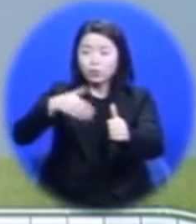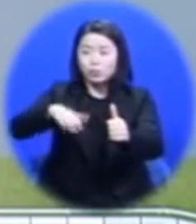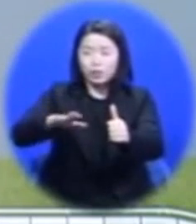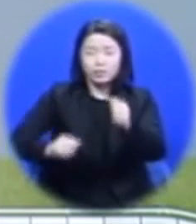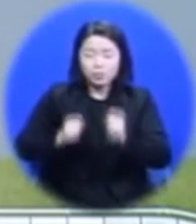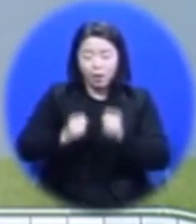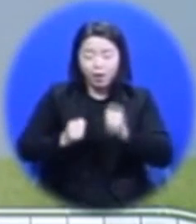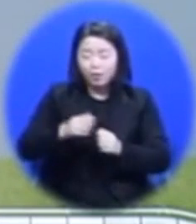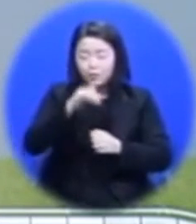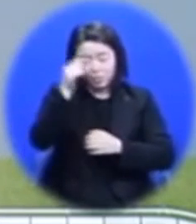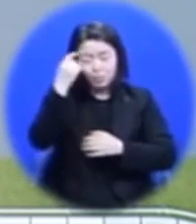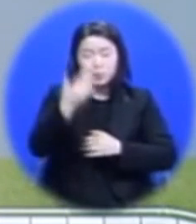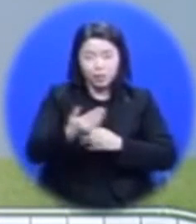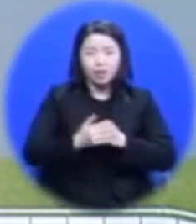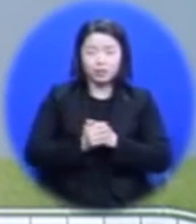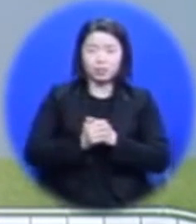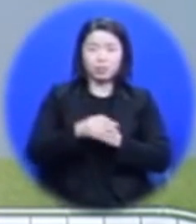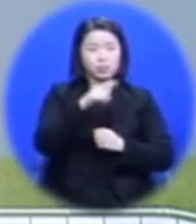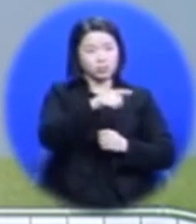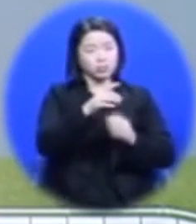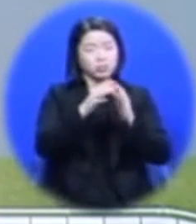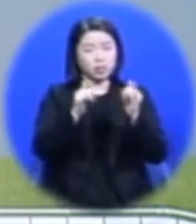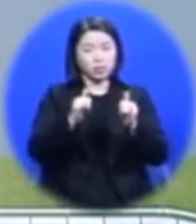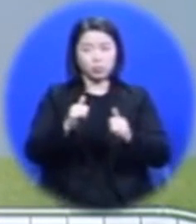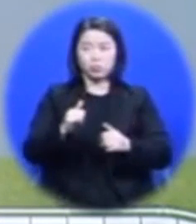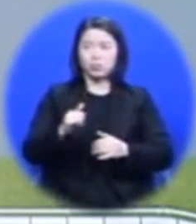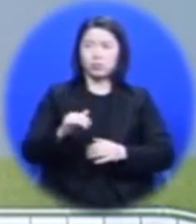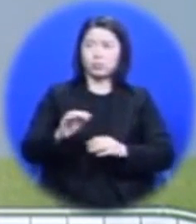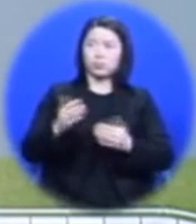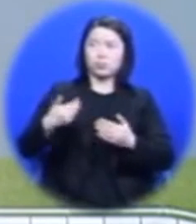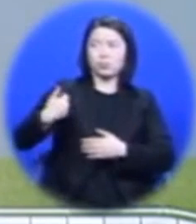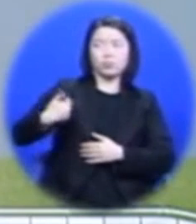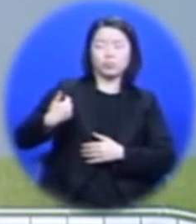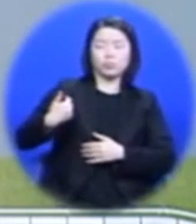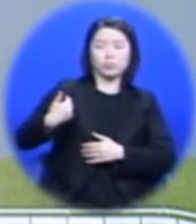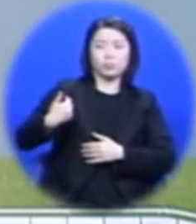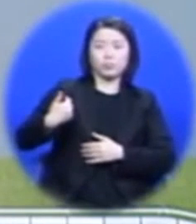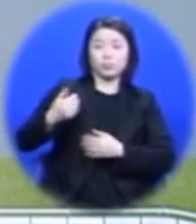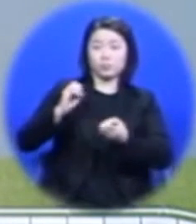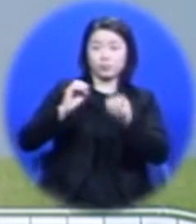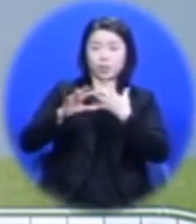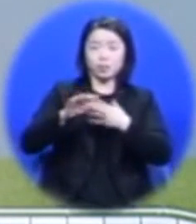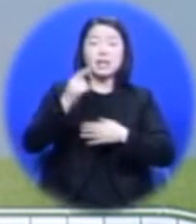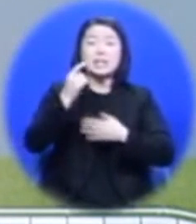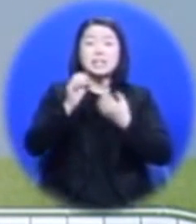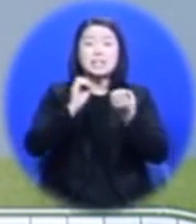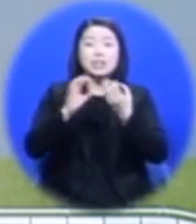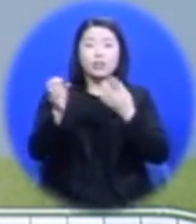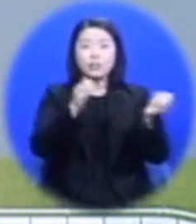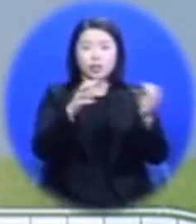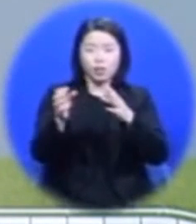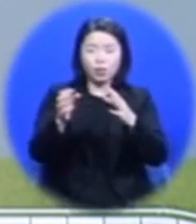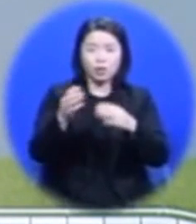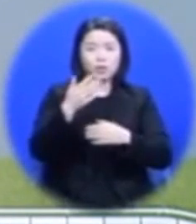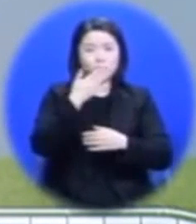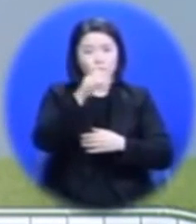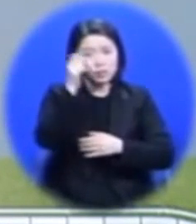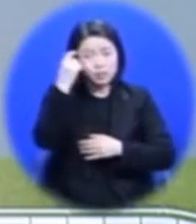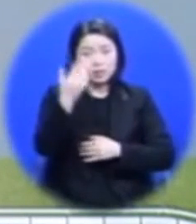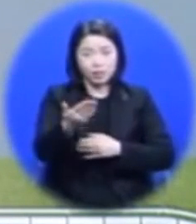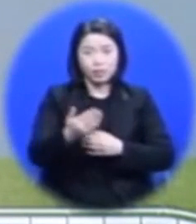이렇게 뛰어가세요? 근데 그 사람이 몰라요. 만약에 이런 대화를 주고받을 수